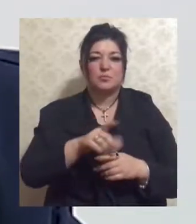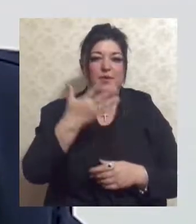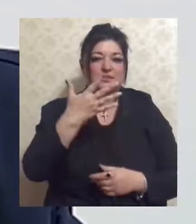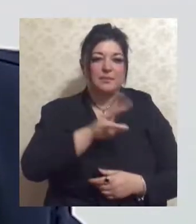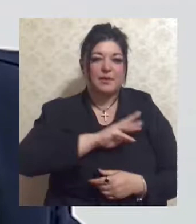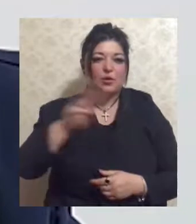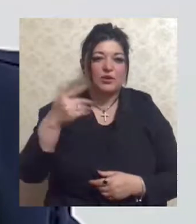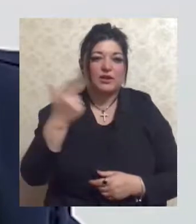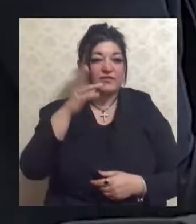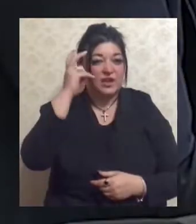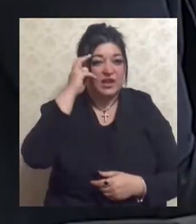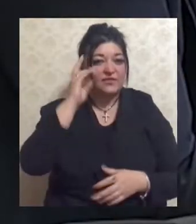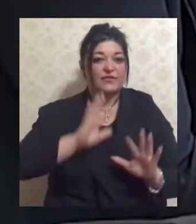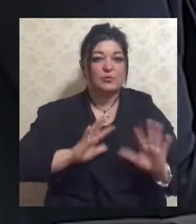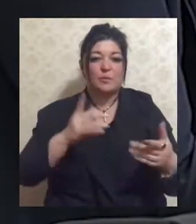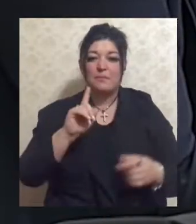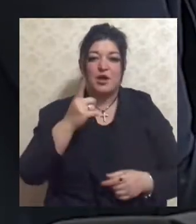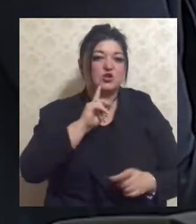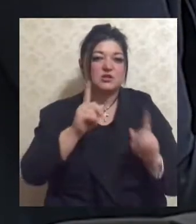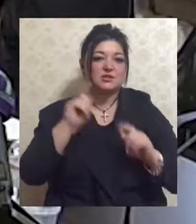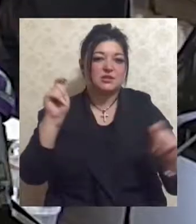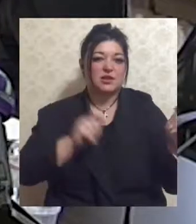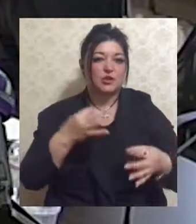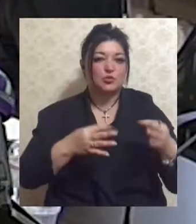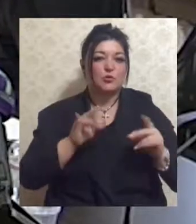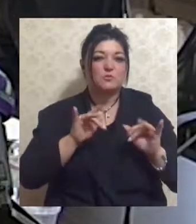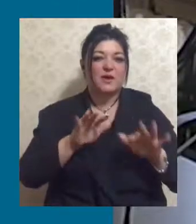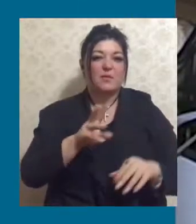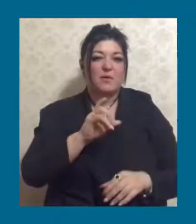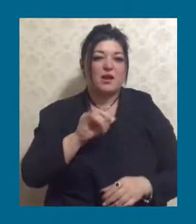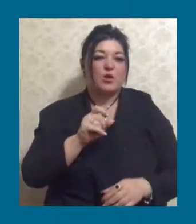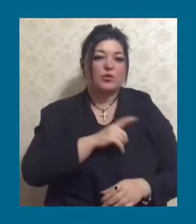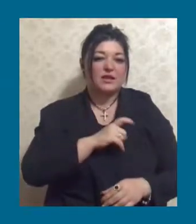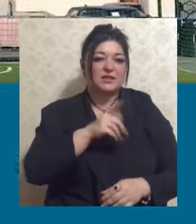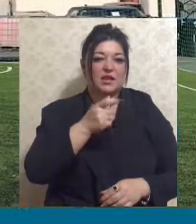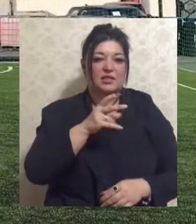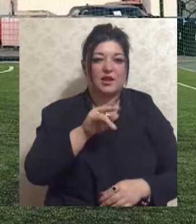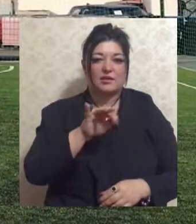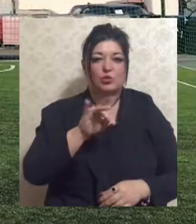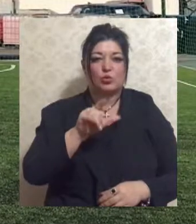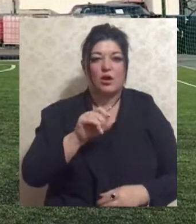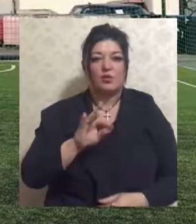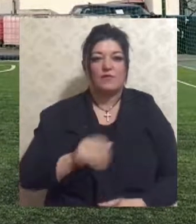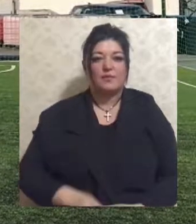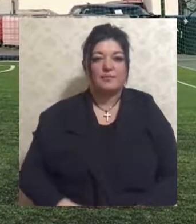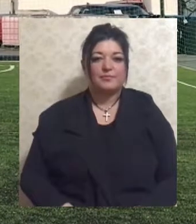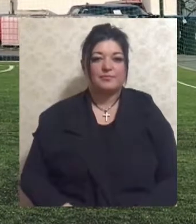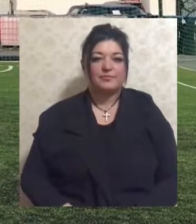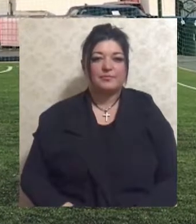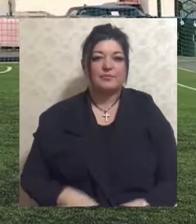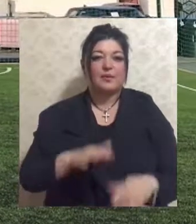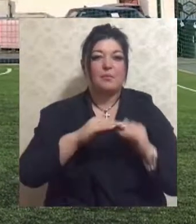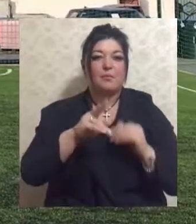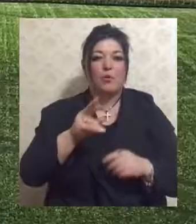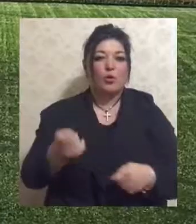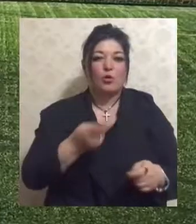Києві відбулося перше засідання суду по справі мера Одеси Геннадія Труханова. Поле для гри у мініфутбол